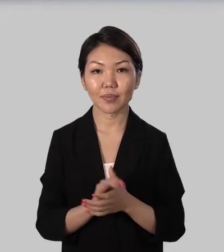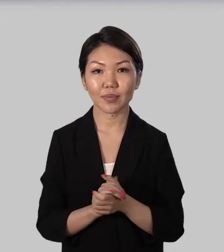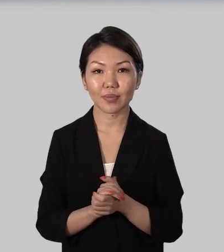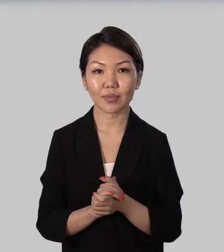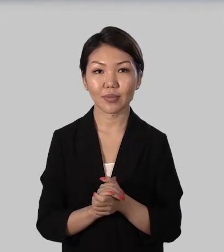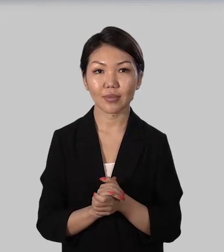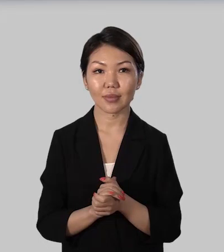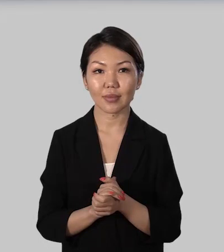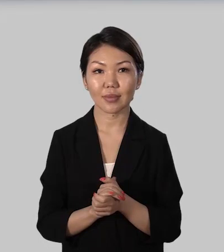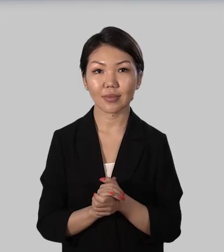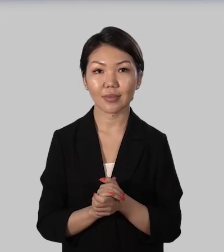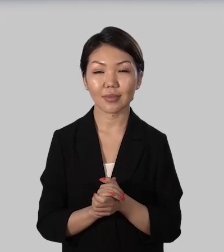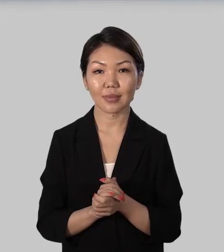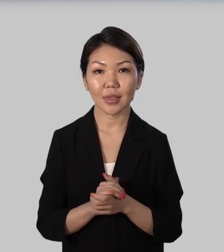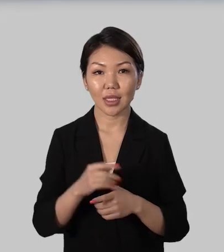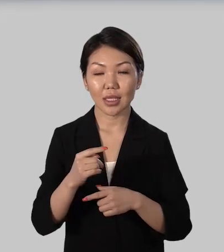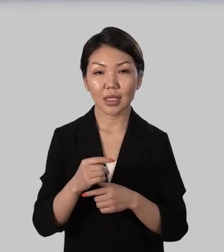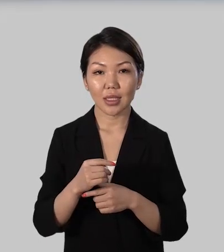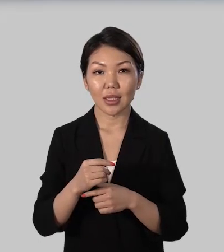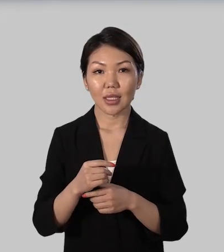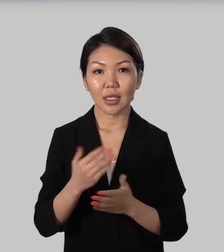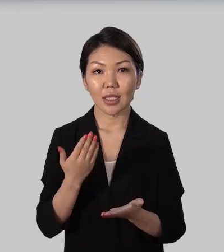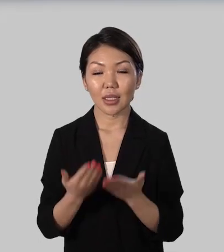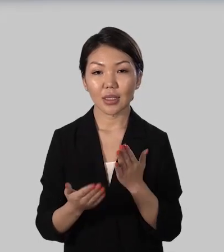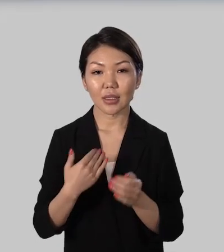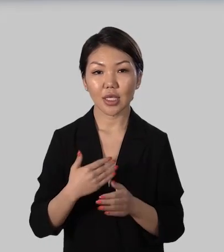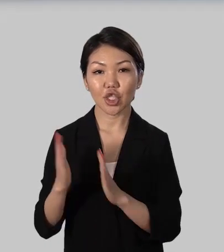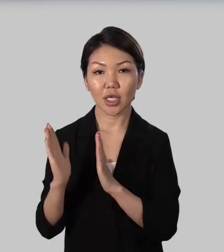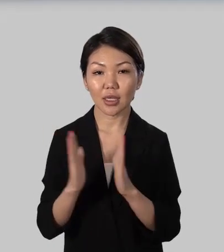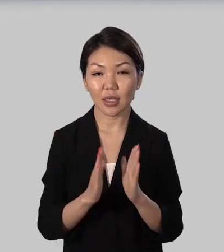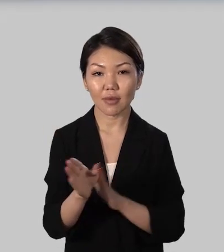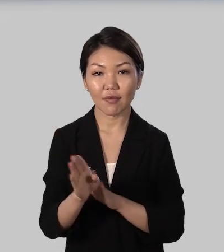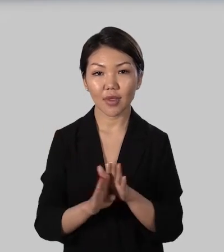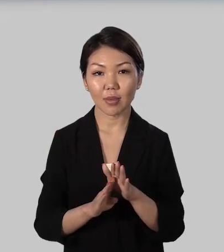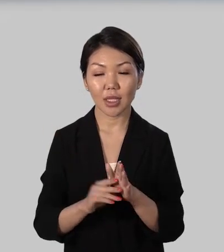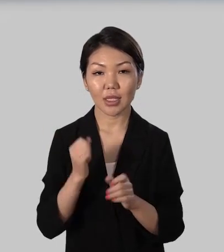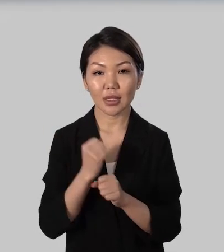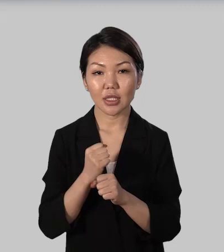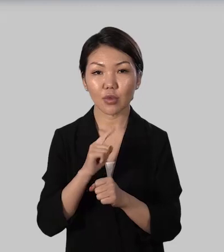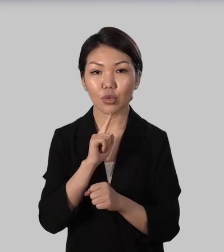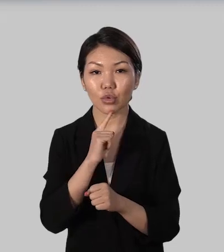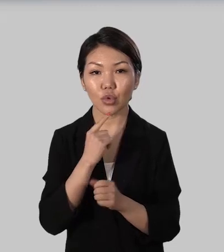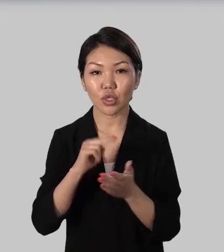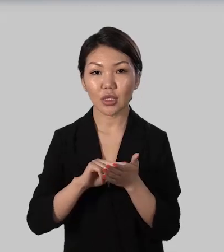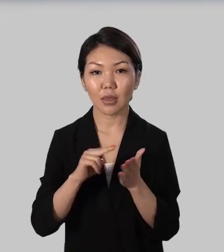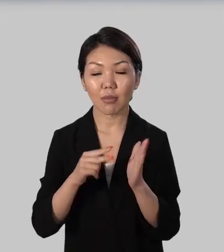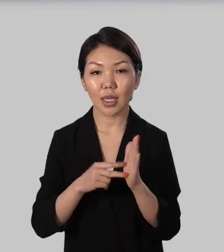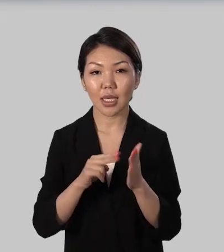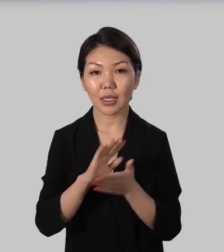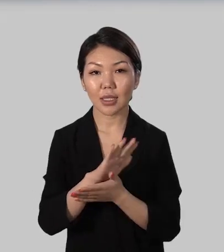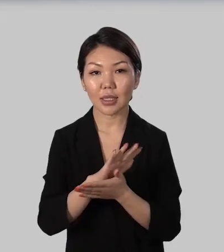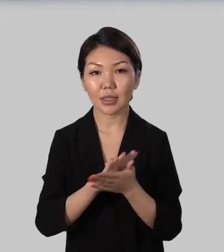следуя нашим алгоритму составим сложный план текста не забудьте что во втором